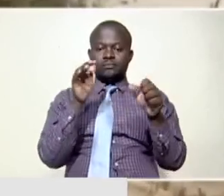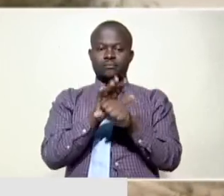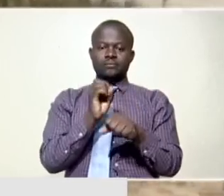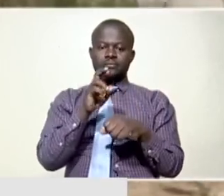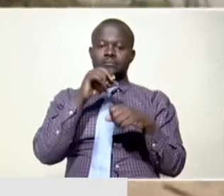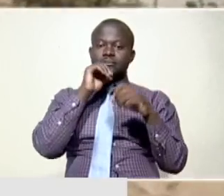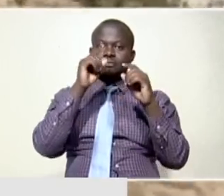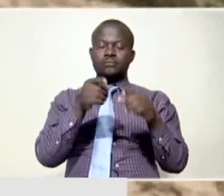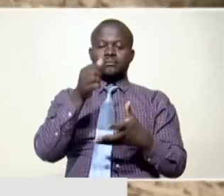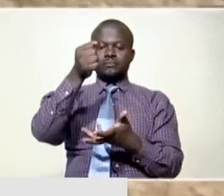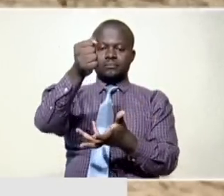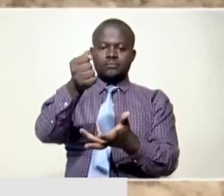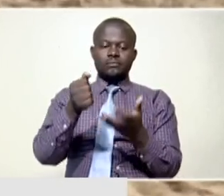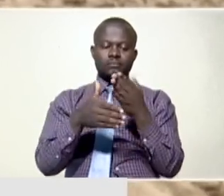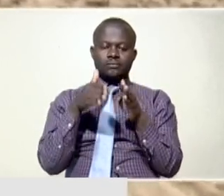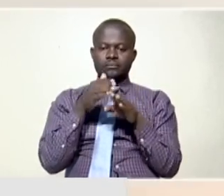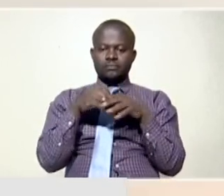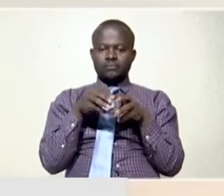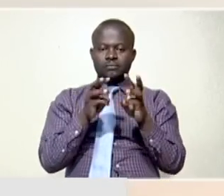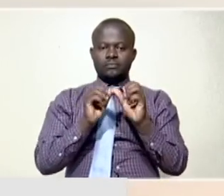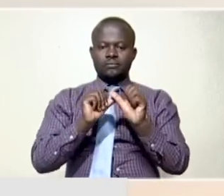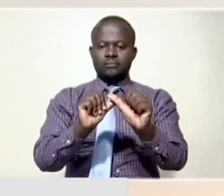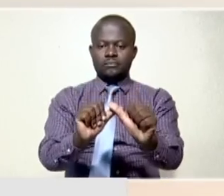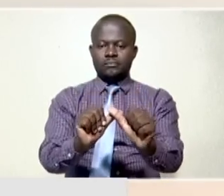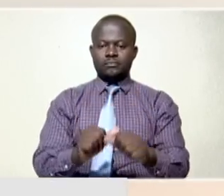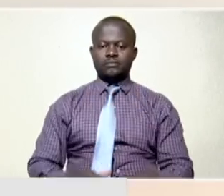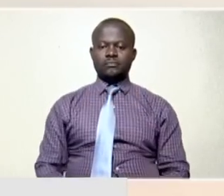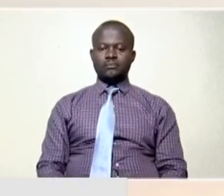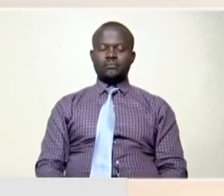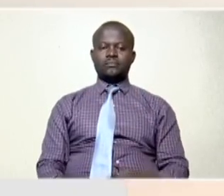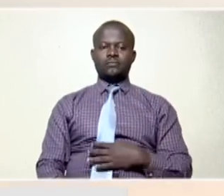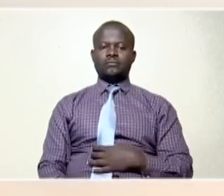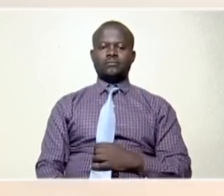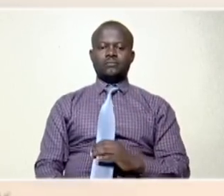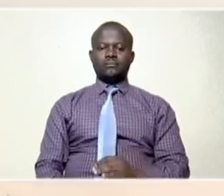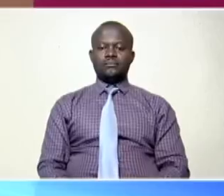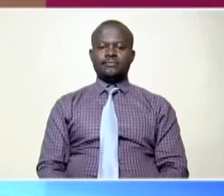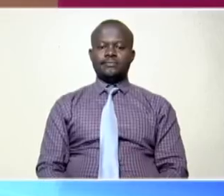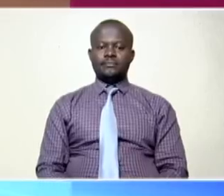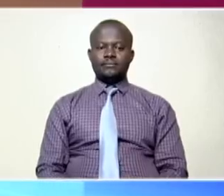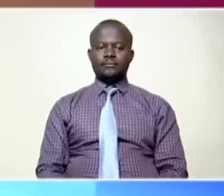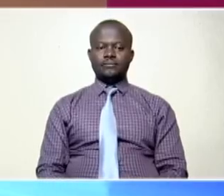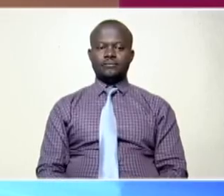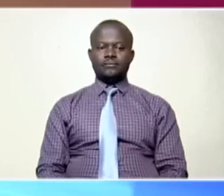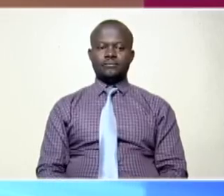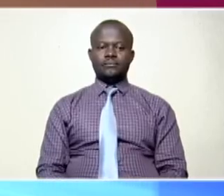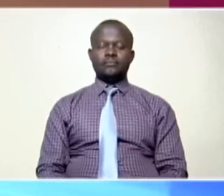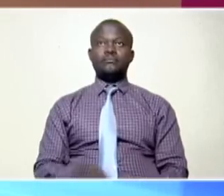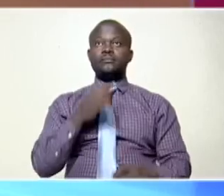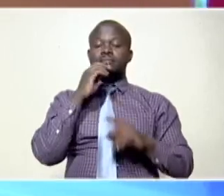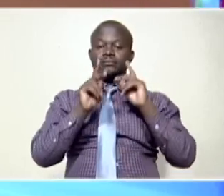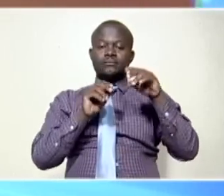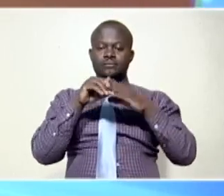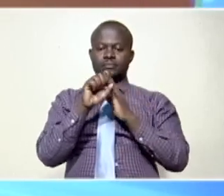hataraboneka ingengo y'imari yo kubyubaka ku buryo burambye. Alex na Mahoro imuhanga. Hari abaturage